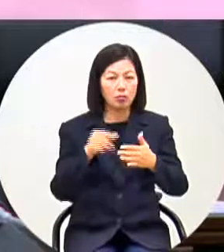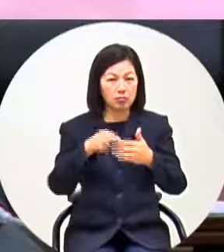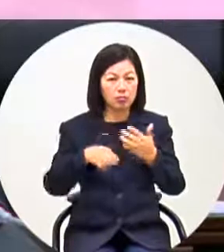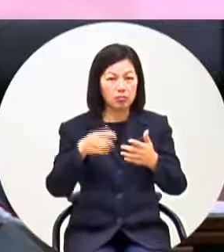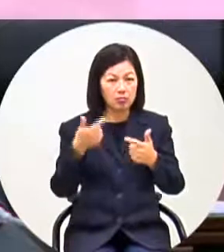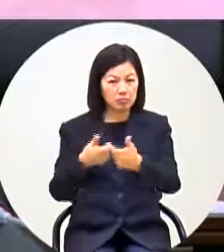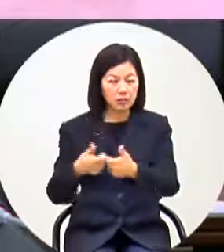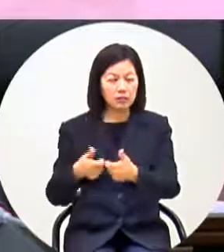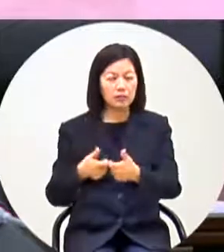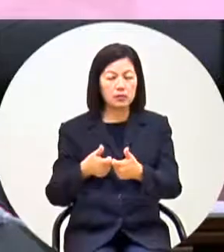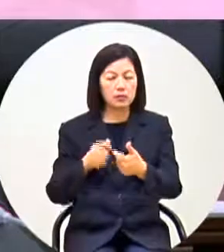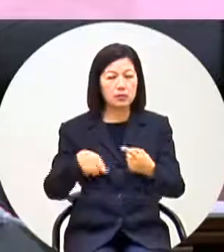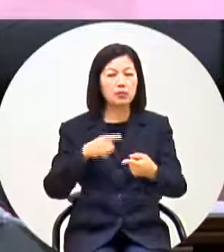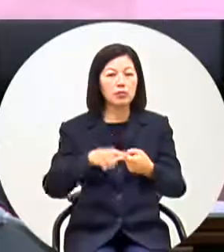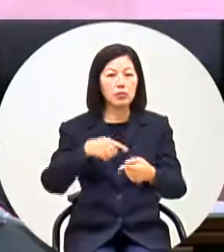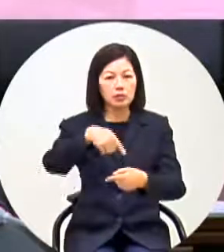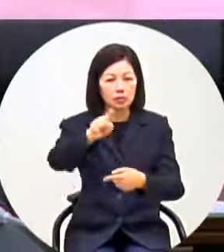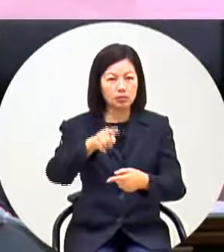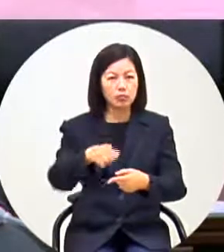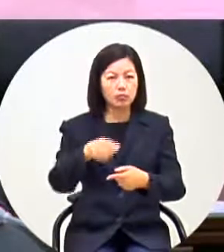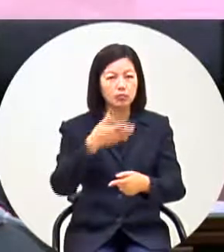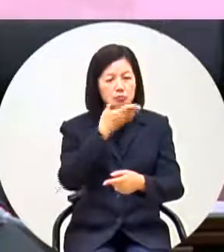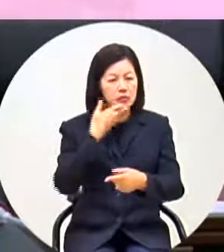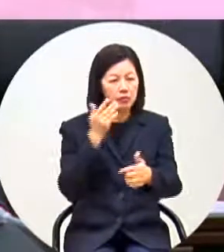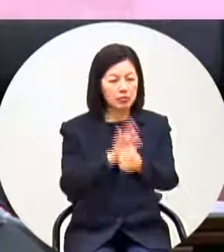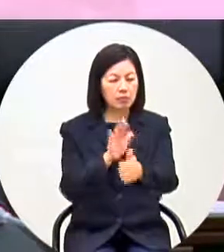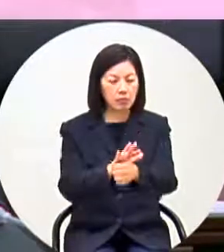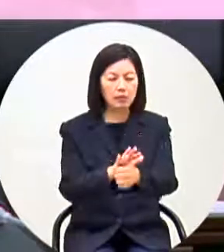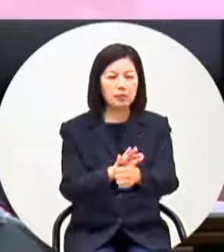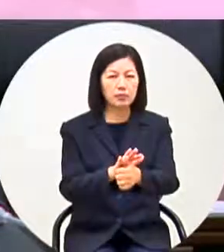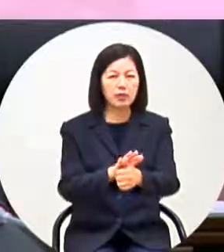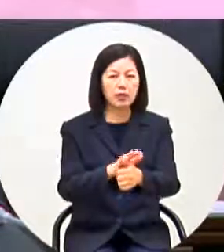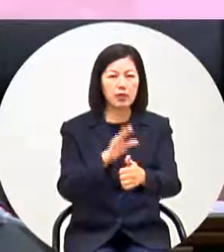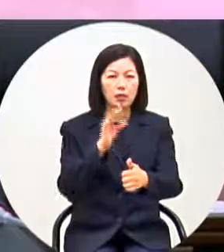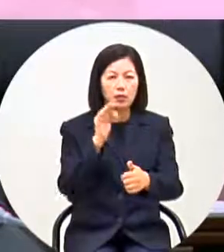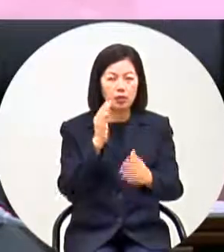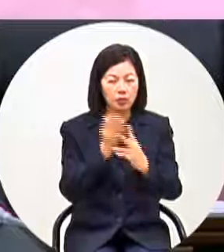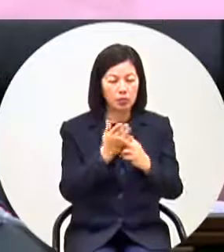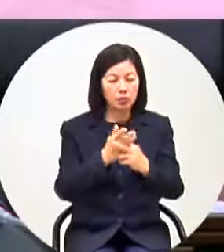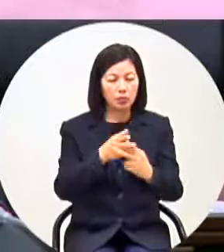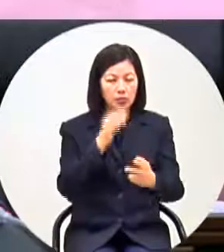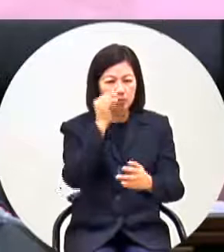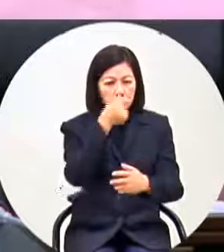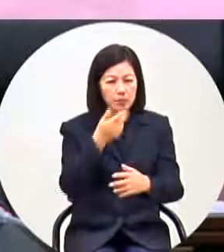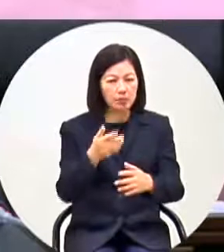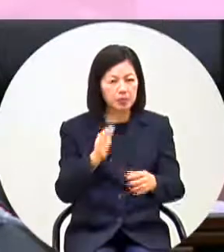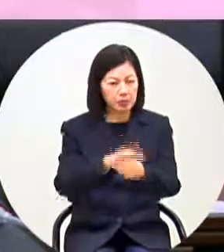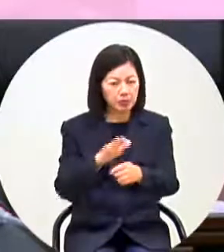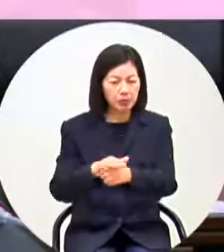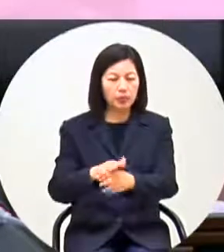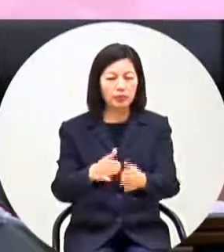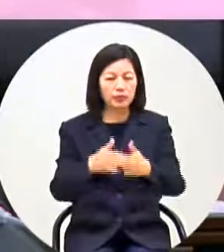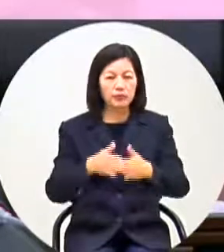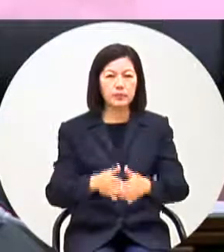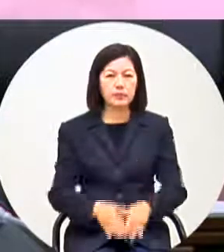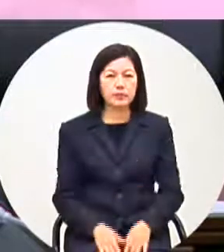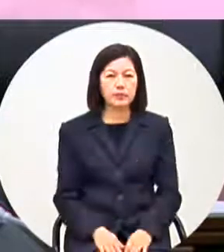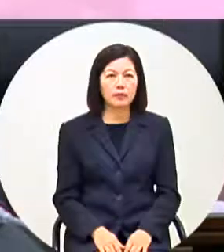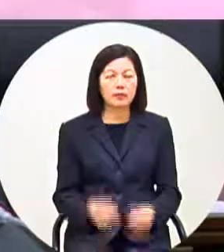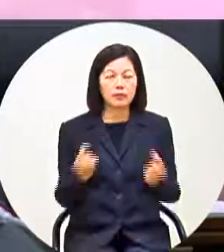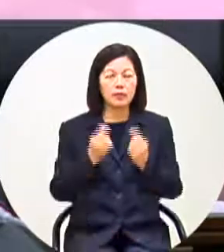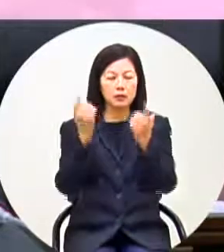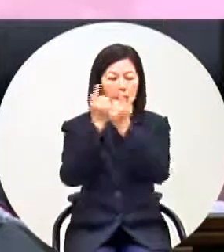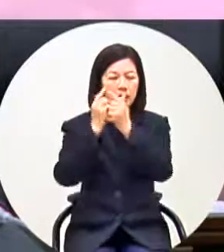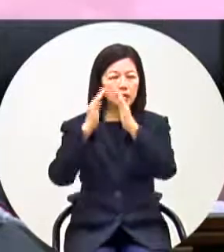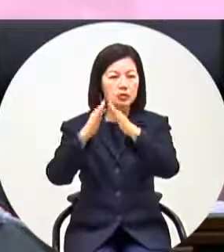哦优惠还是有特别的补偿性的措施。像我们的台北市政府科批的空污